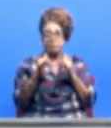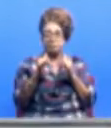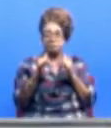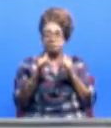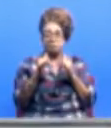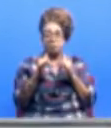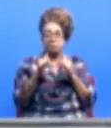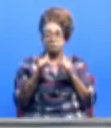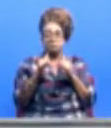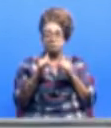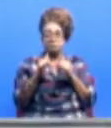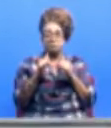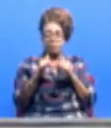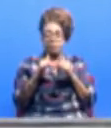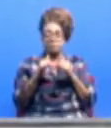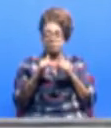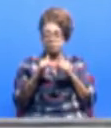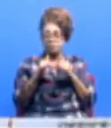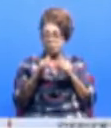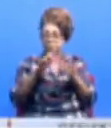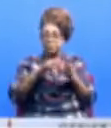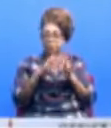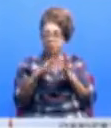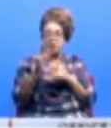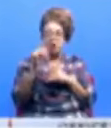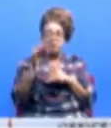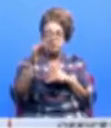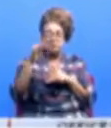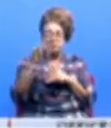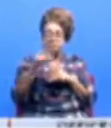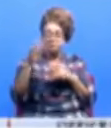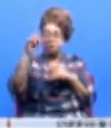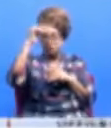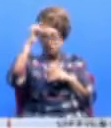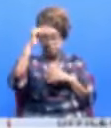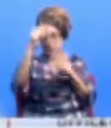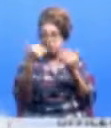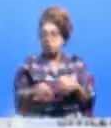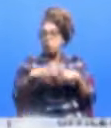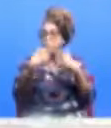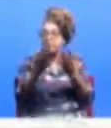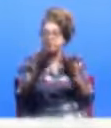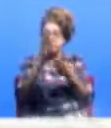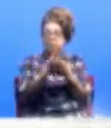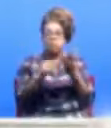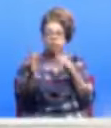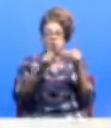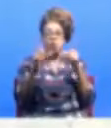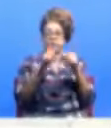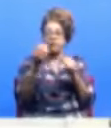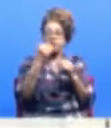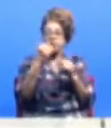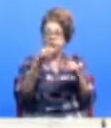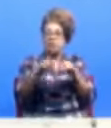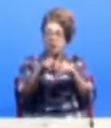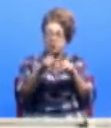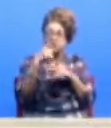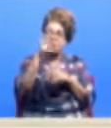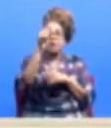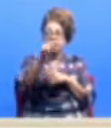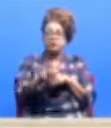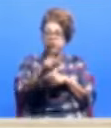Kulingana na msemaji wa serikali Isaac Mwaura, serikali imetoa malori kadhaa ya chakula, huku shirika la Msalaba